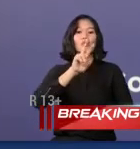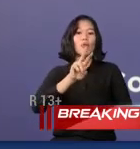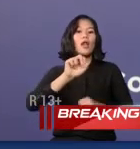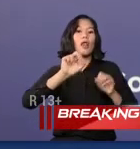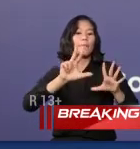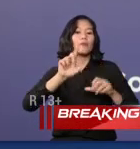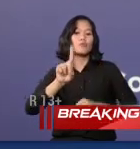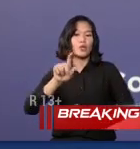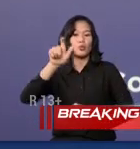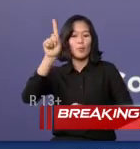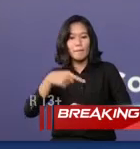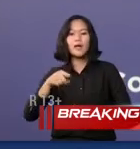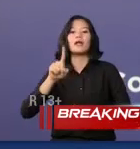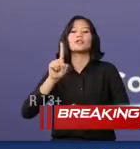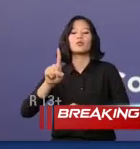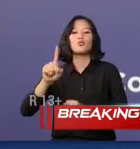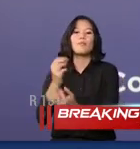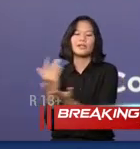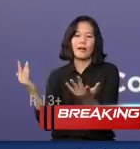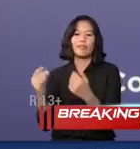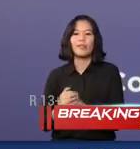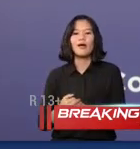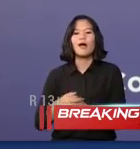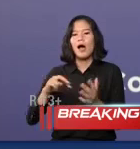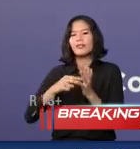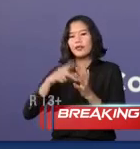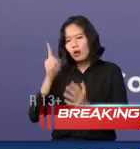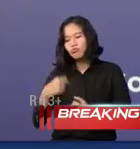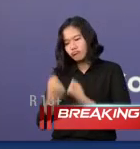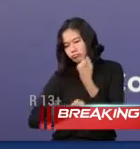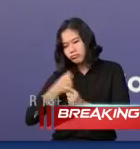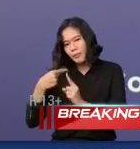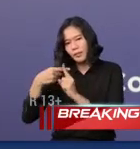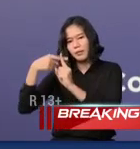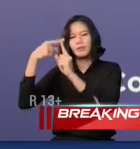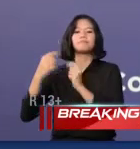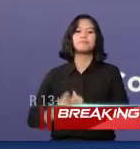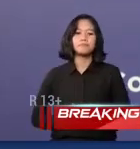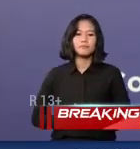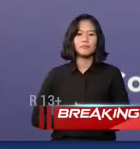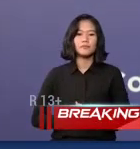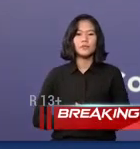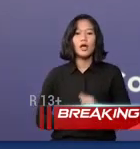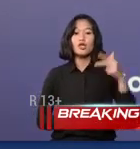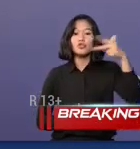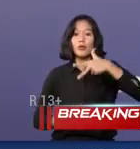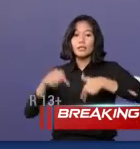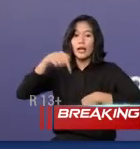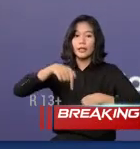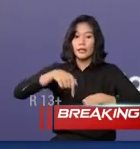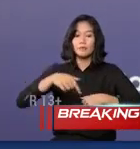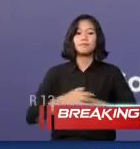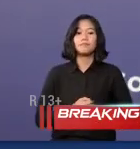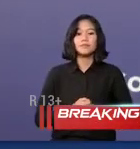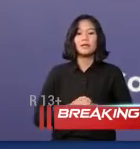2281 persatu juta penduduk ini juga kita harus lebih banyak tingkatkan lagi Kemudian Sulawesi Selatan